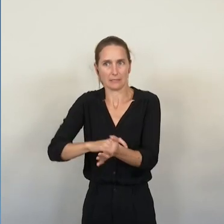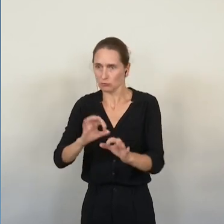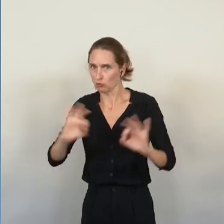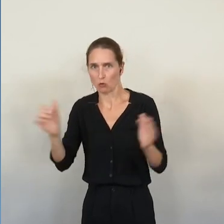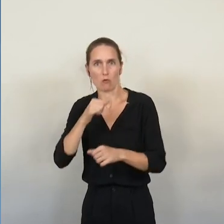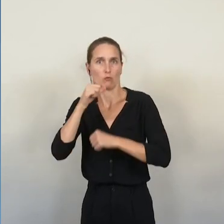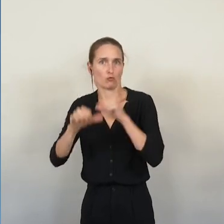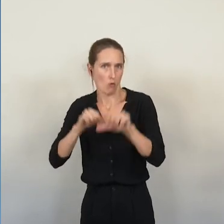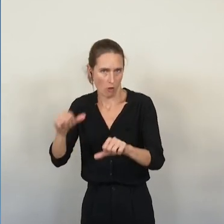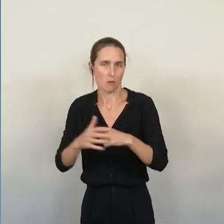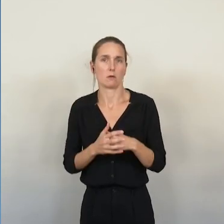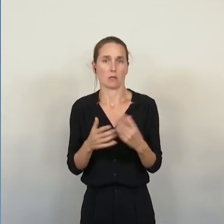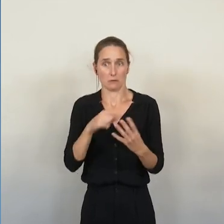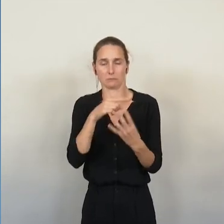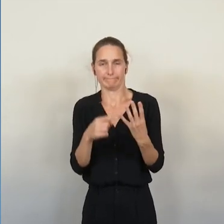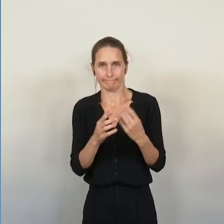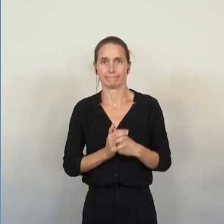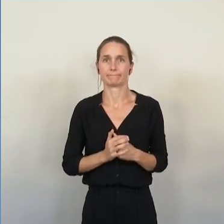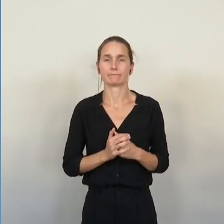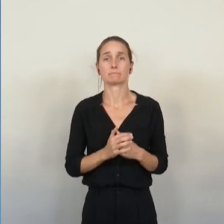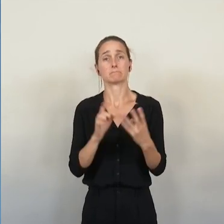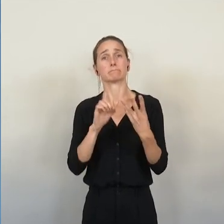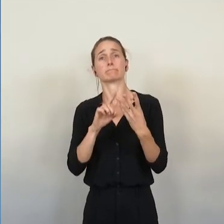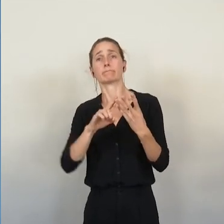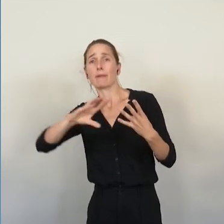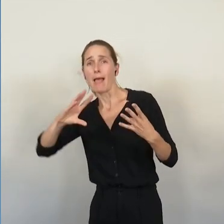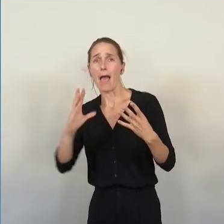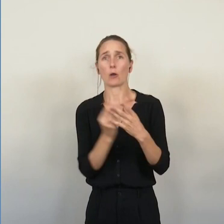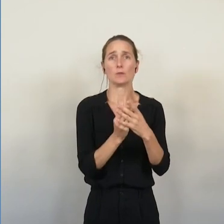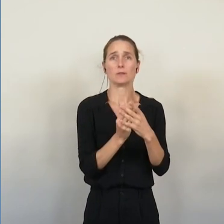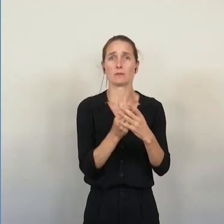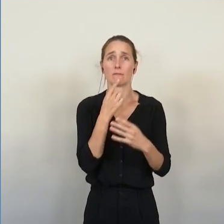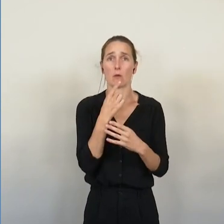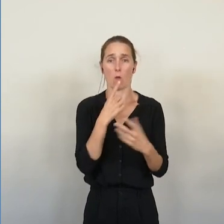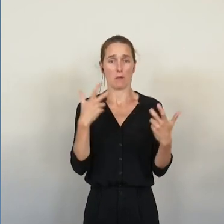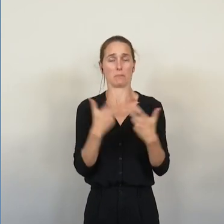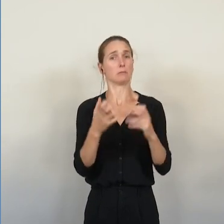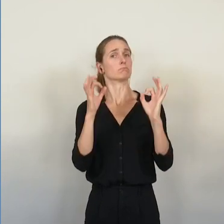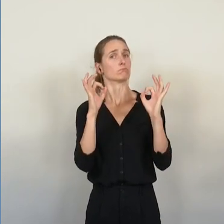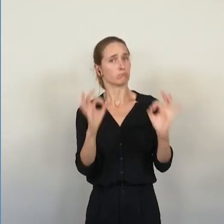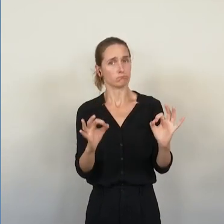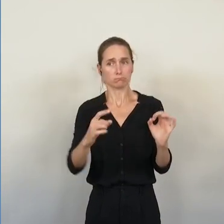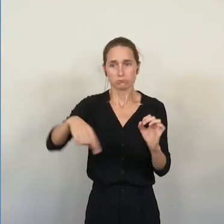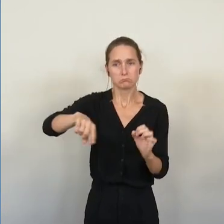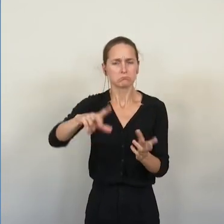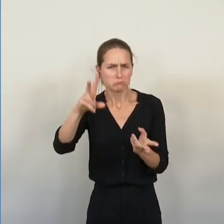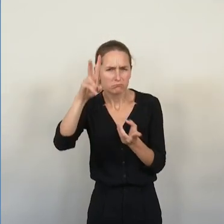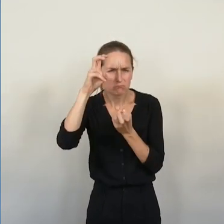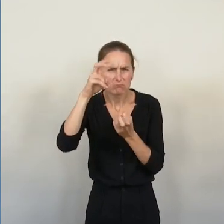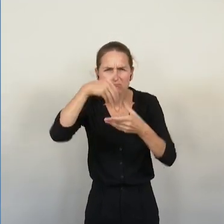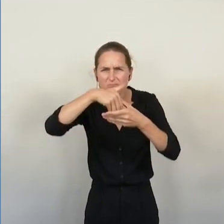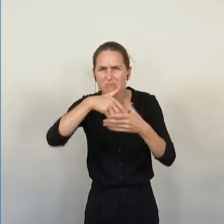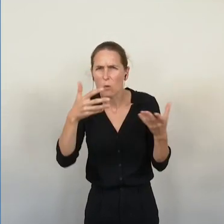douleur une alimentation est inclusive lorsqu'elle est accessible en terme de prix de compréhension accessible physiquement et